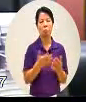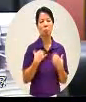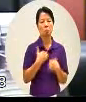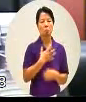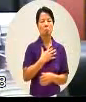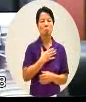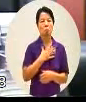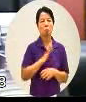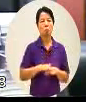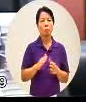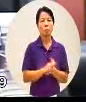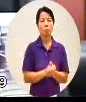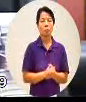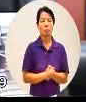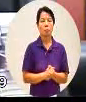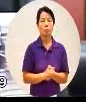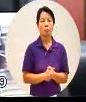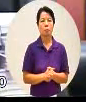陈市长，麻烦你。